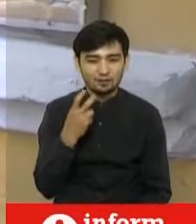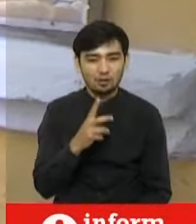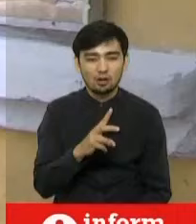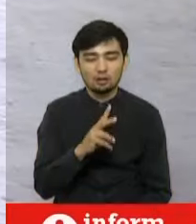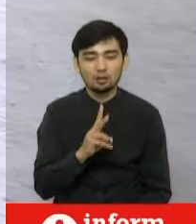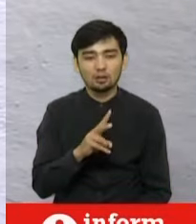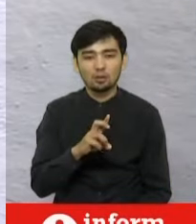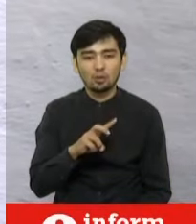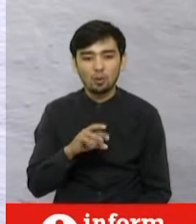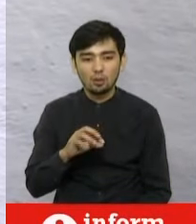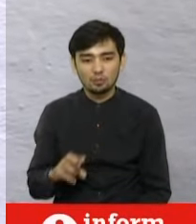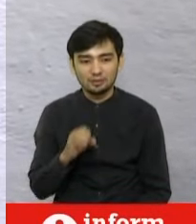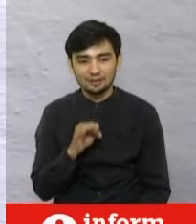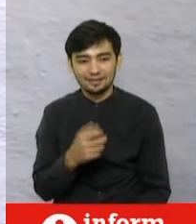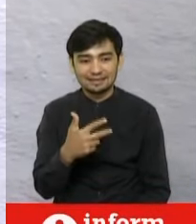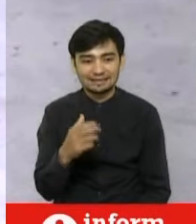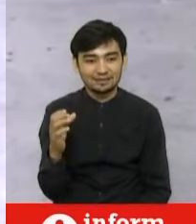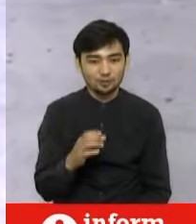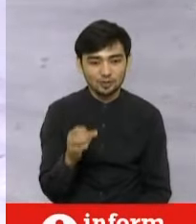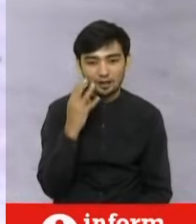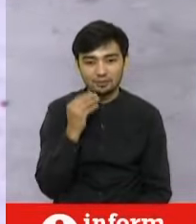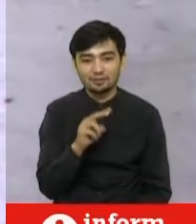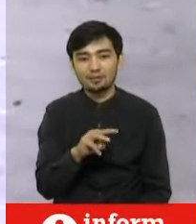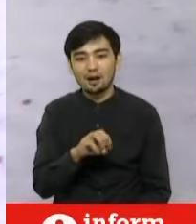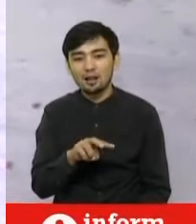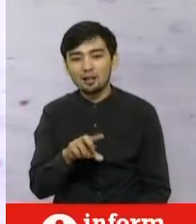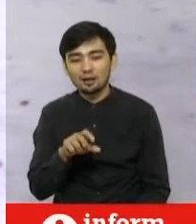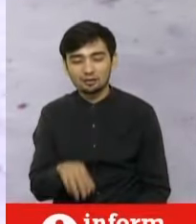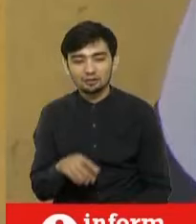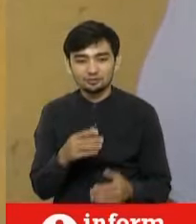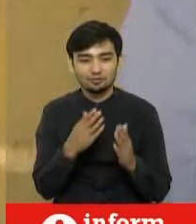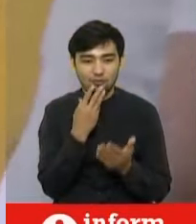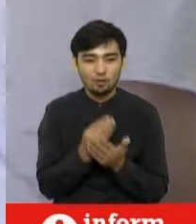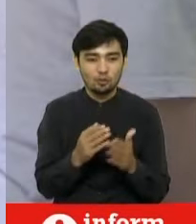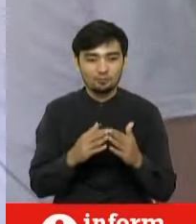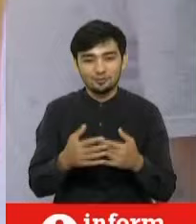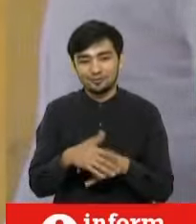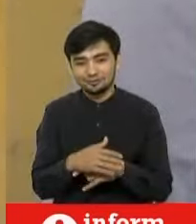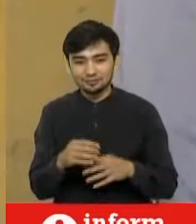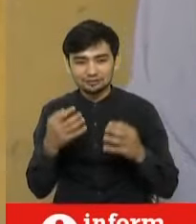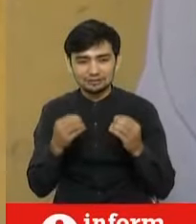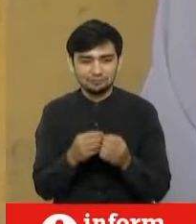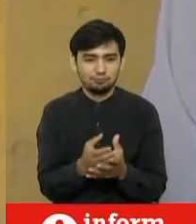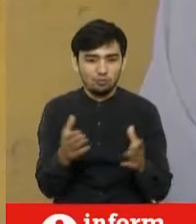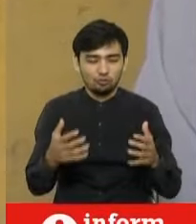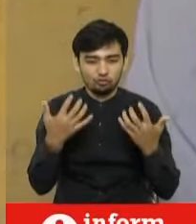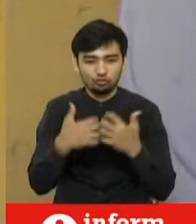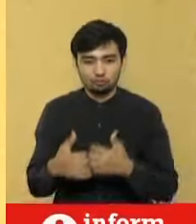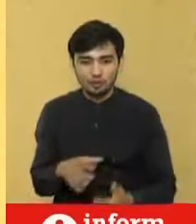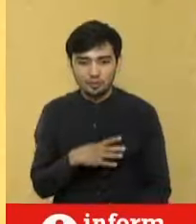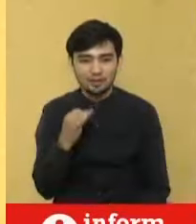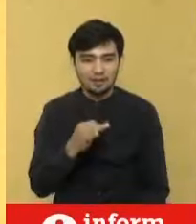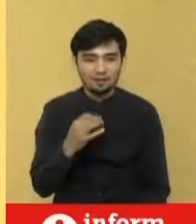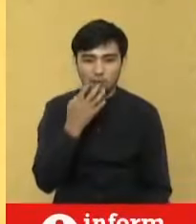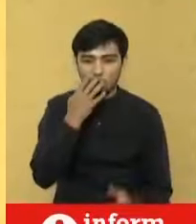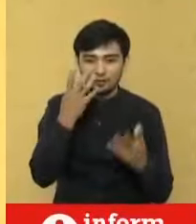Вонючие, вот эти вонючие. Всего лишь за 30 секунд алматинец по имени Талгат насчитал на фасаде своего дома десятки древесных клопов. В мегаполисе с приходом теплых